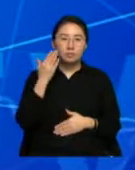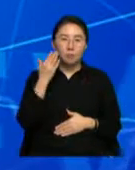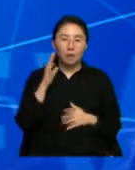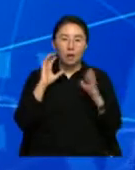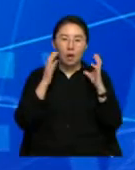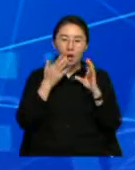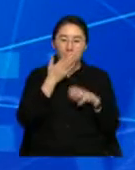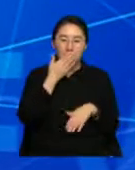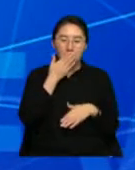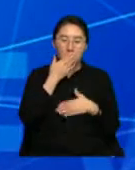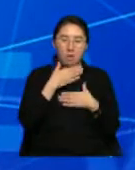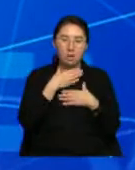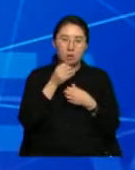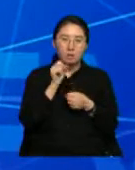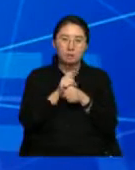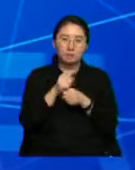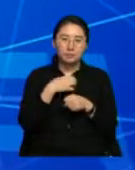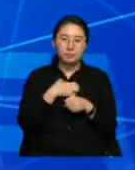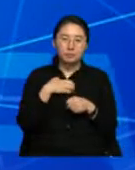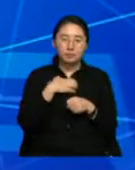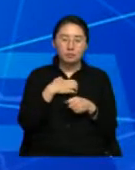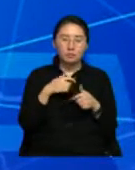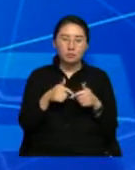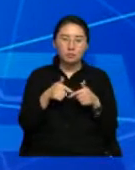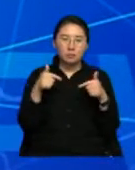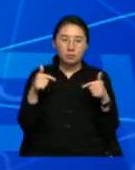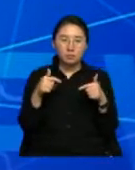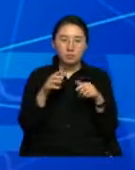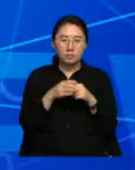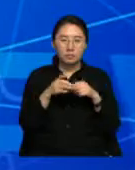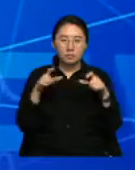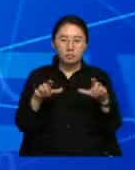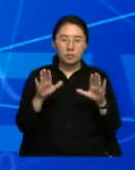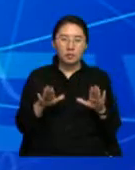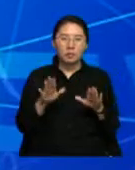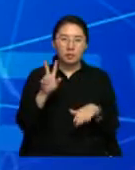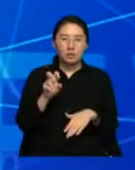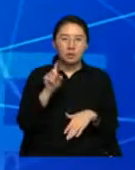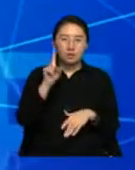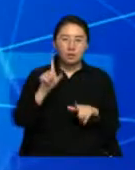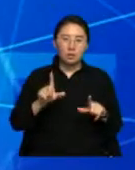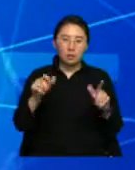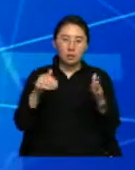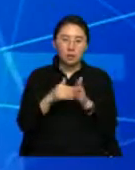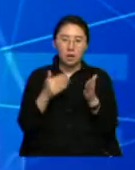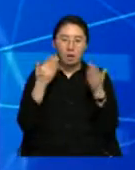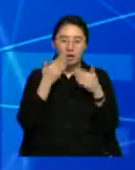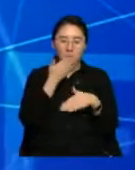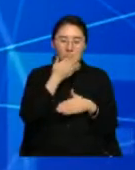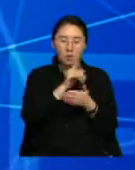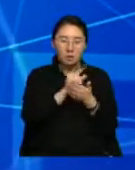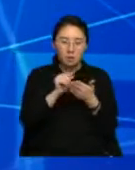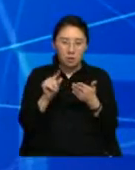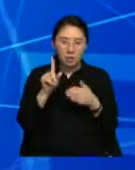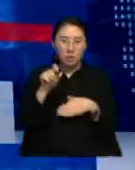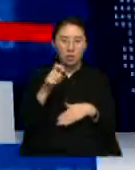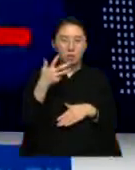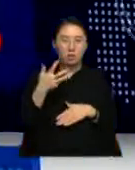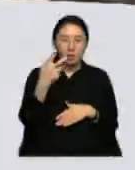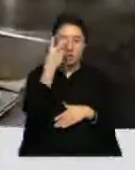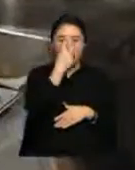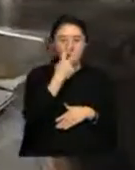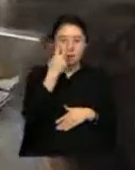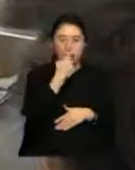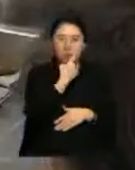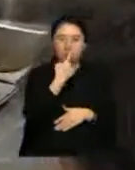최근 아이들의 먹거리 안전성에 대한 우려가 높아지고 있는 가운데 마포구가 오는 21일까지 학교 급식소 18곳에 대한